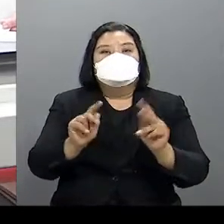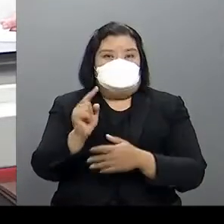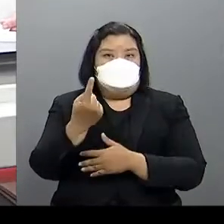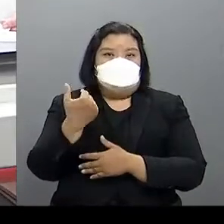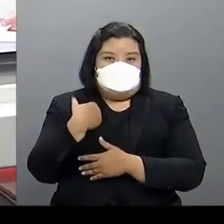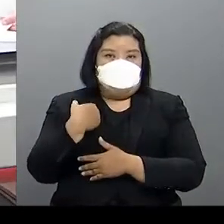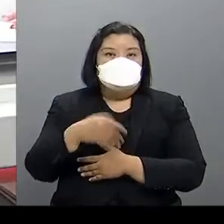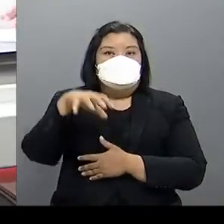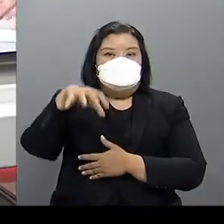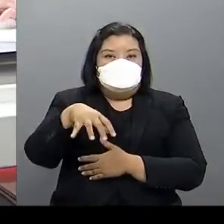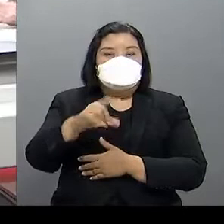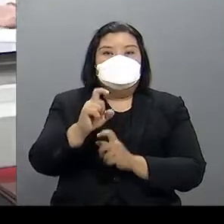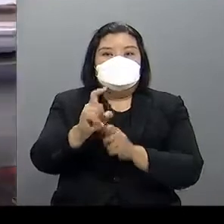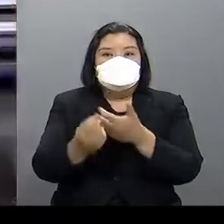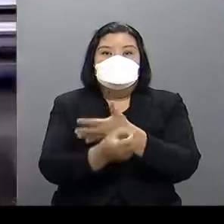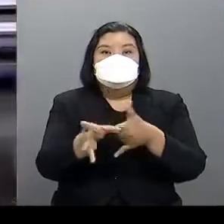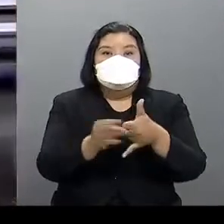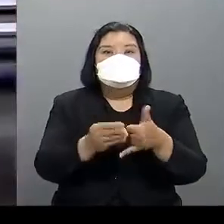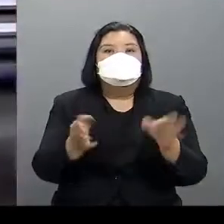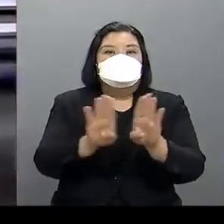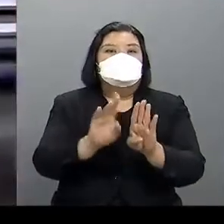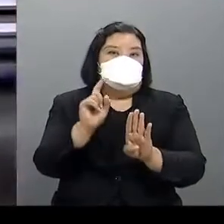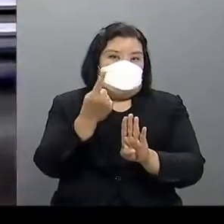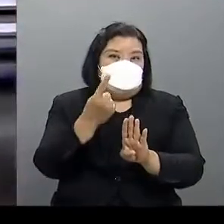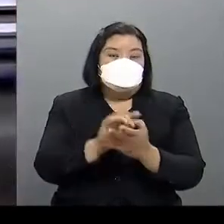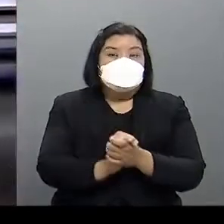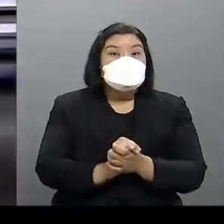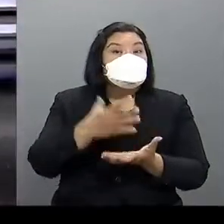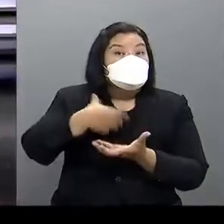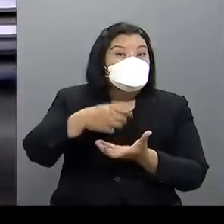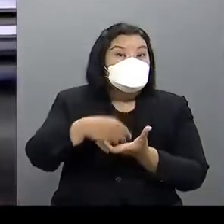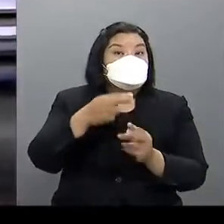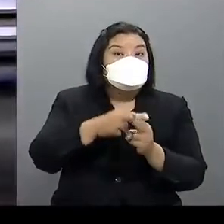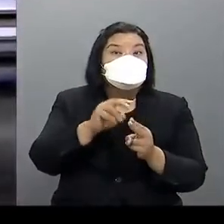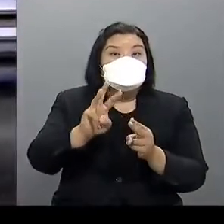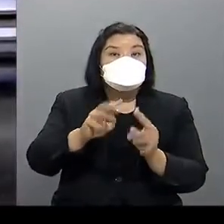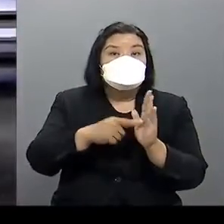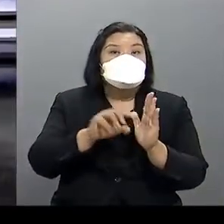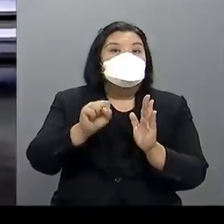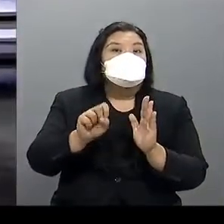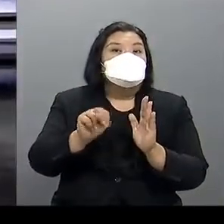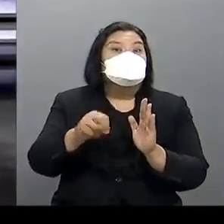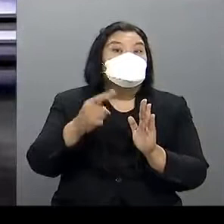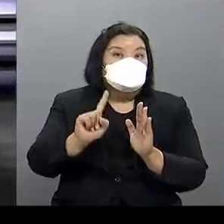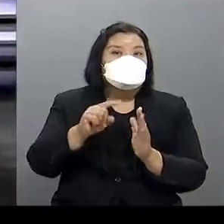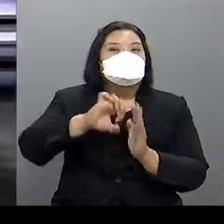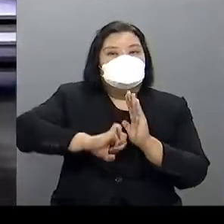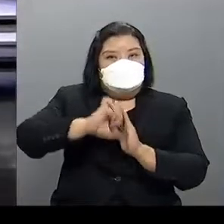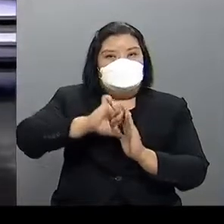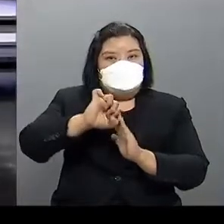ยงชั่วคราวเพิ่มเติมด้วยนะคะเราจะไปติดตามจากคุณวสันต์ปัญญาเรือนค่ะรายงานสดจากจังหวัดเชียงใหม่คุณวสันต์ค